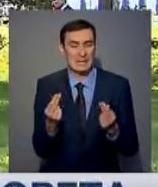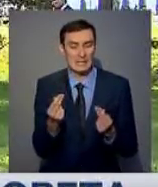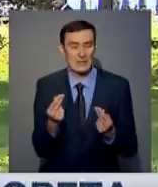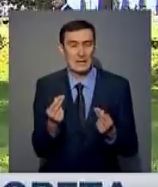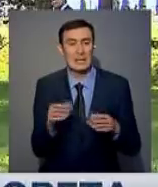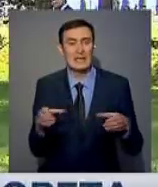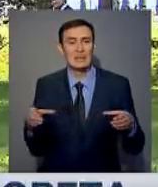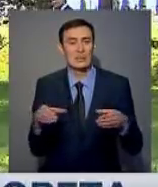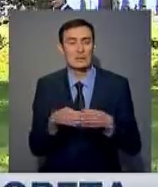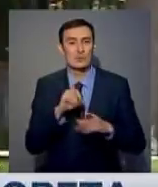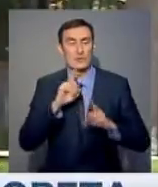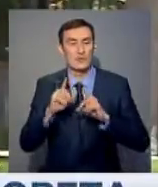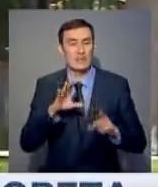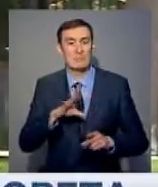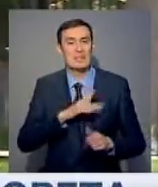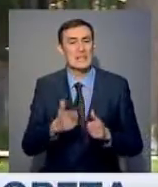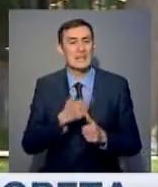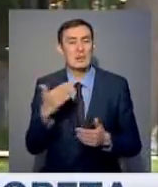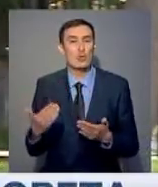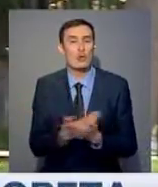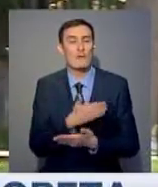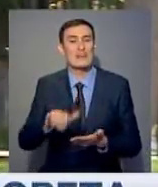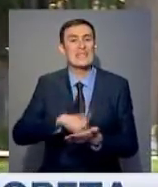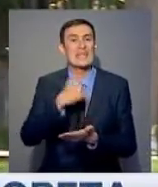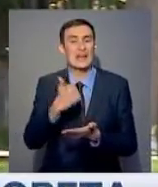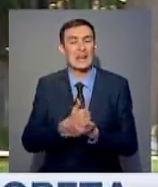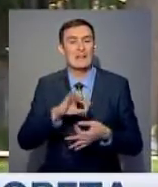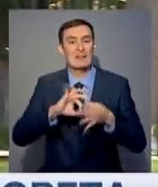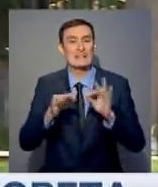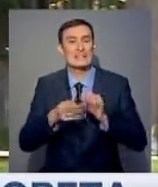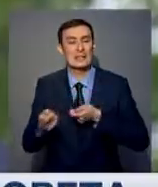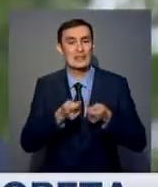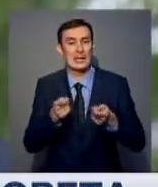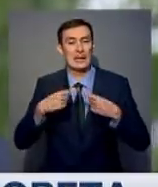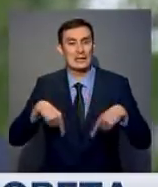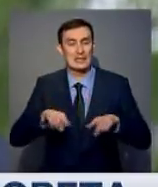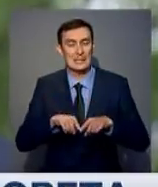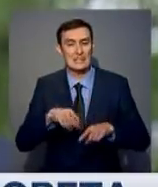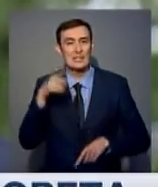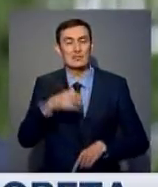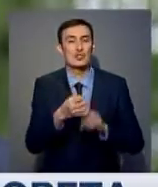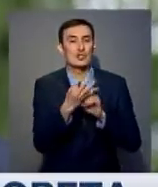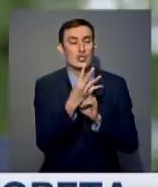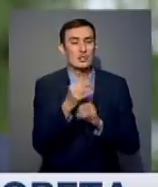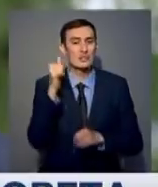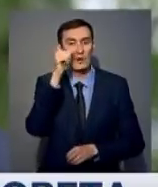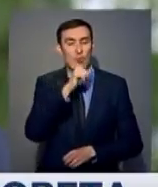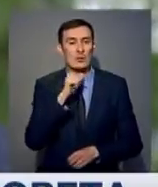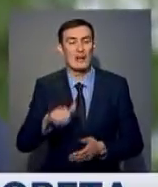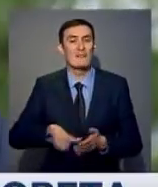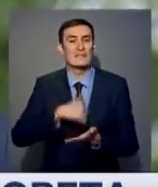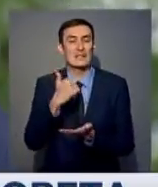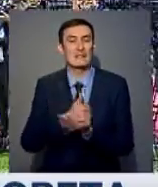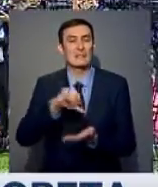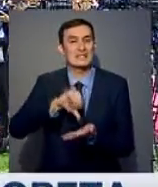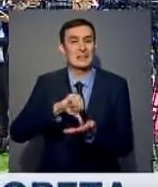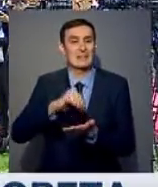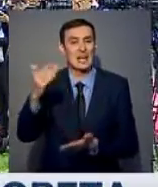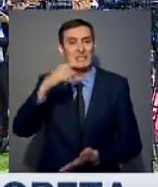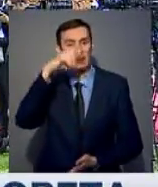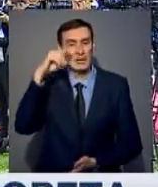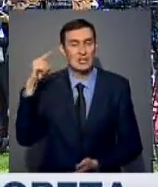тюркского совета стало известно имя нового генерального секретаря организации с 2014 года его возглавлял представитель